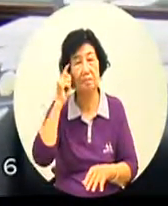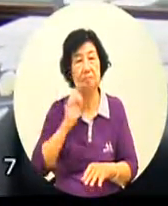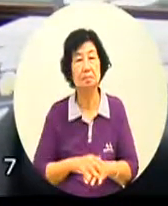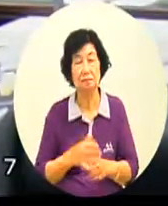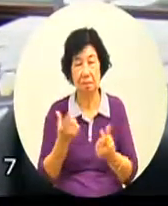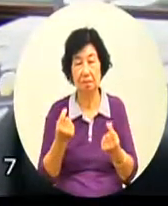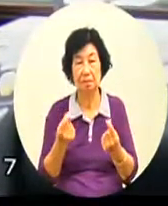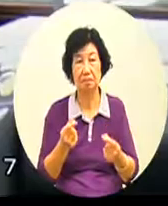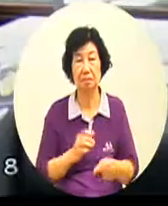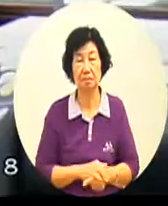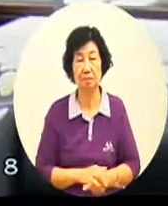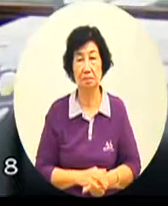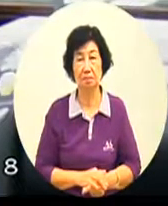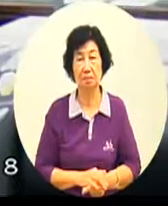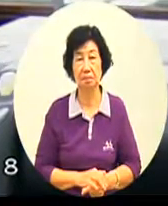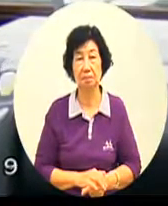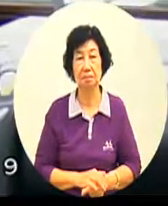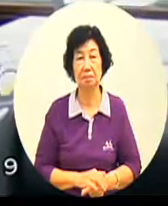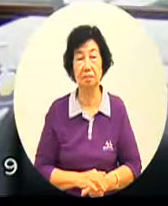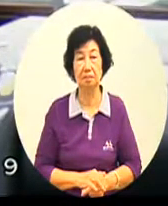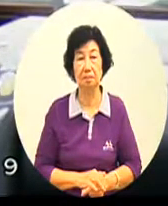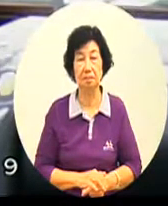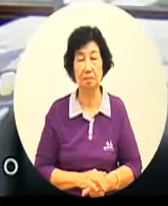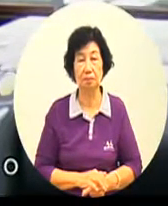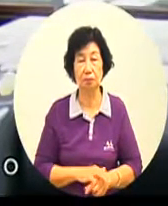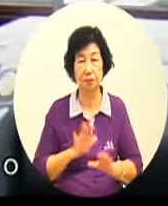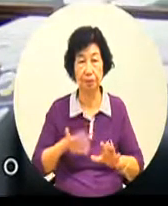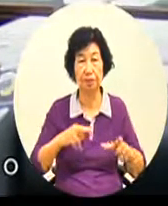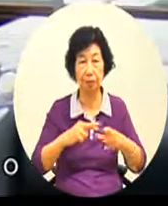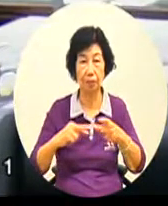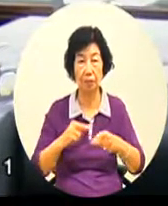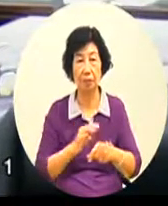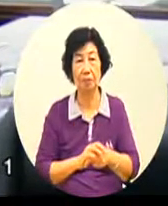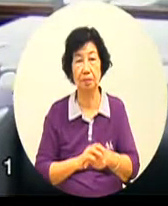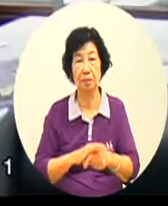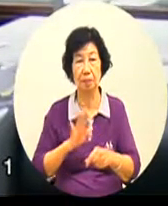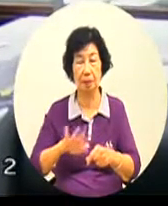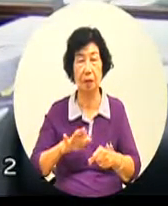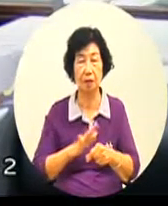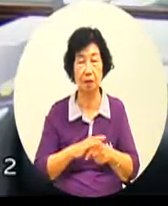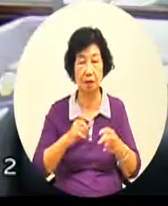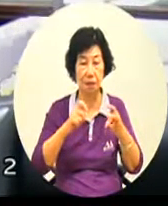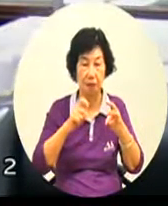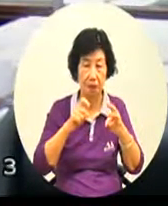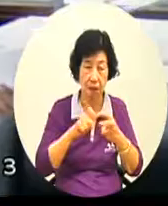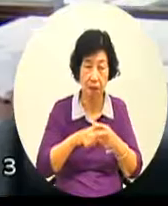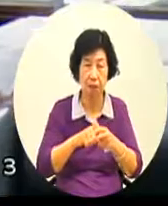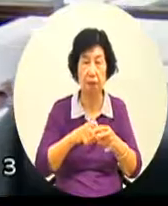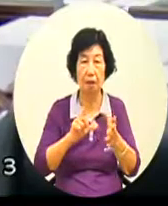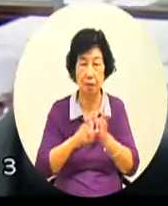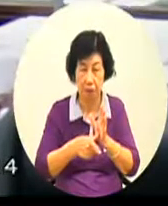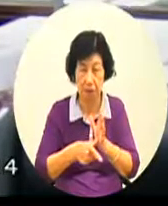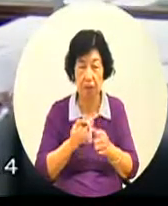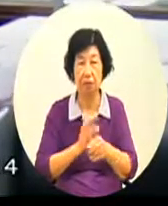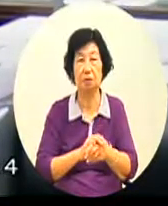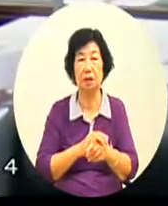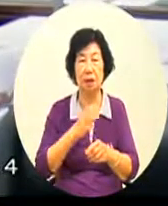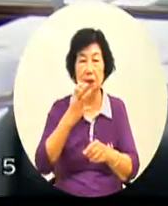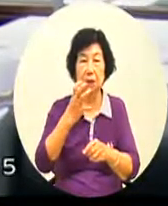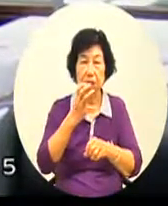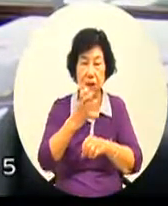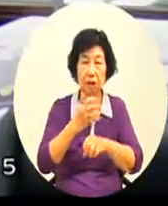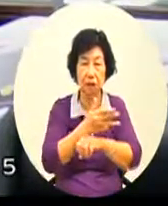样子？我们就先简单的介绍一下，就是说我国的工时的演变的部分。九十年的时候，其实那时候是48个小时，